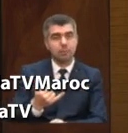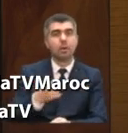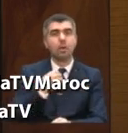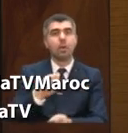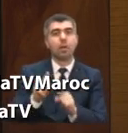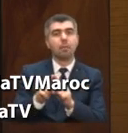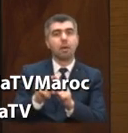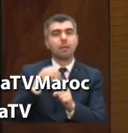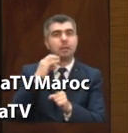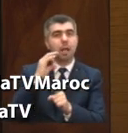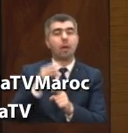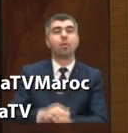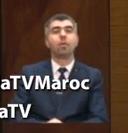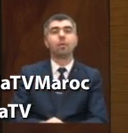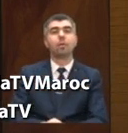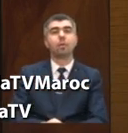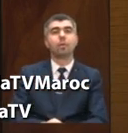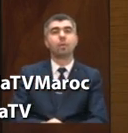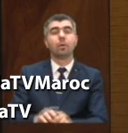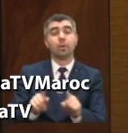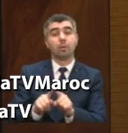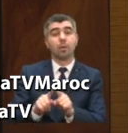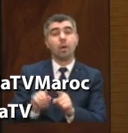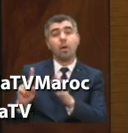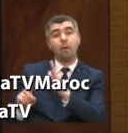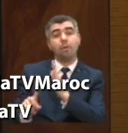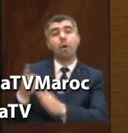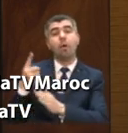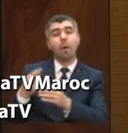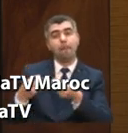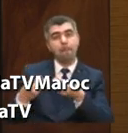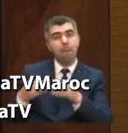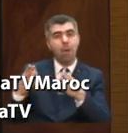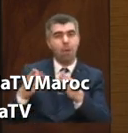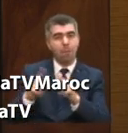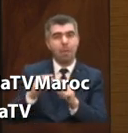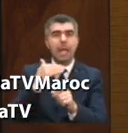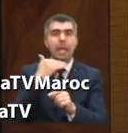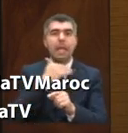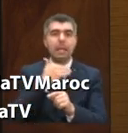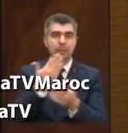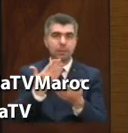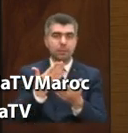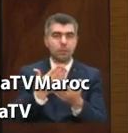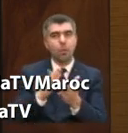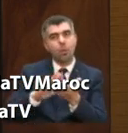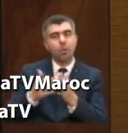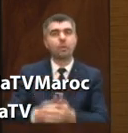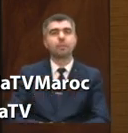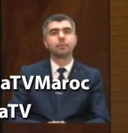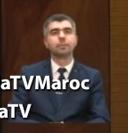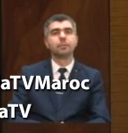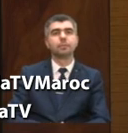الاحترازية والوقائية وطمأنة الذين استثمروا في الكسب لبيعه في موسم عيد الأضحى. لا